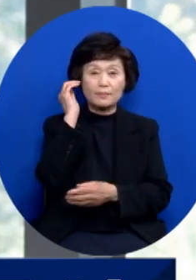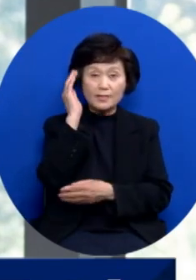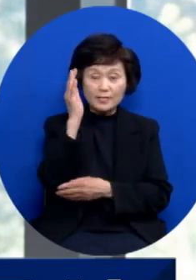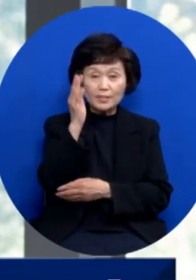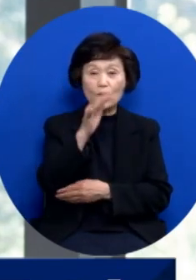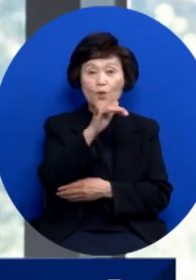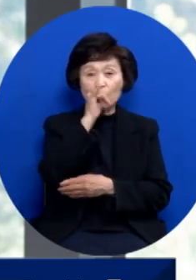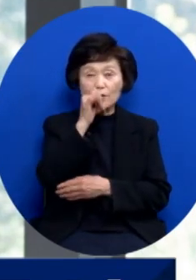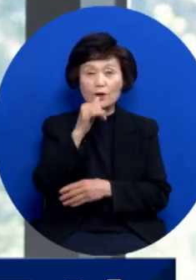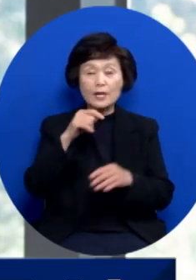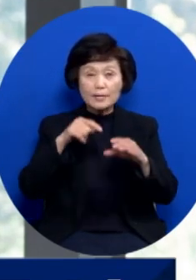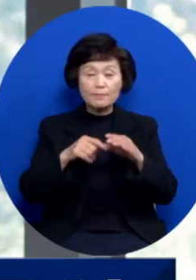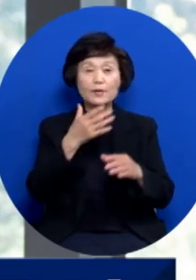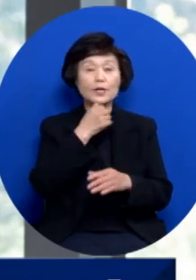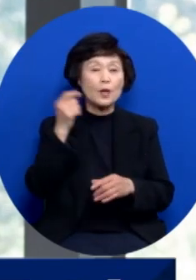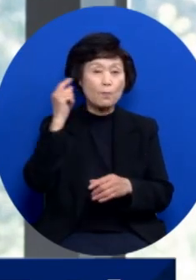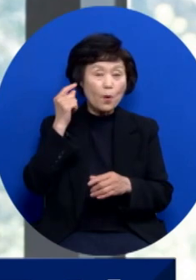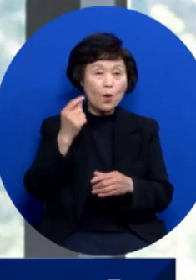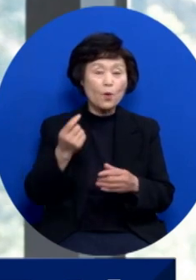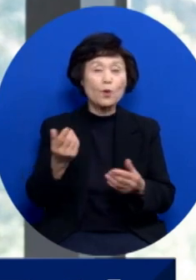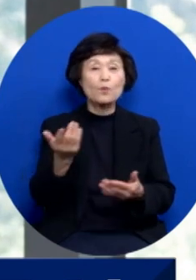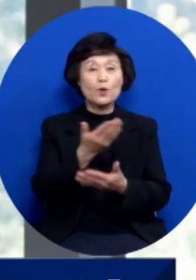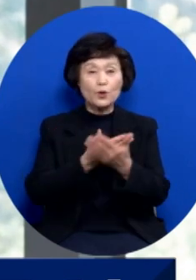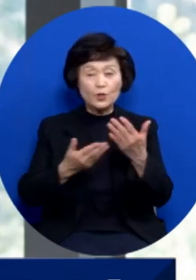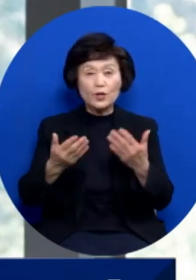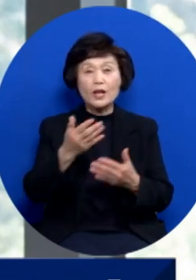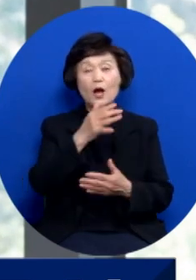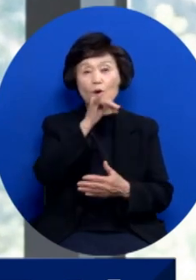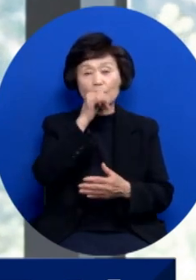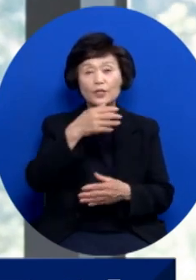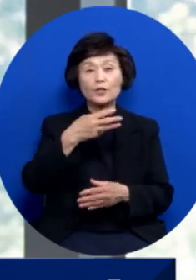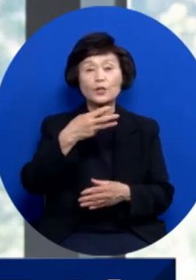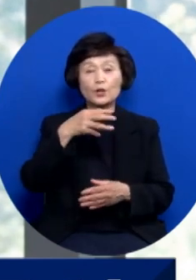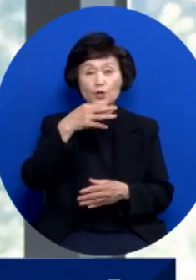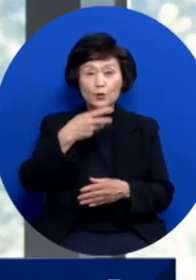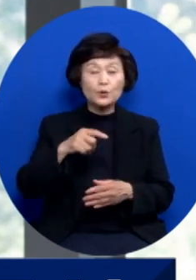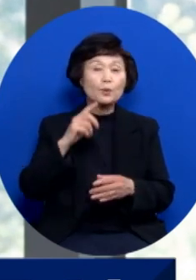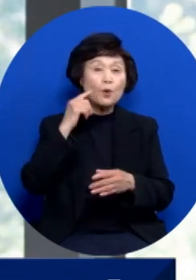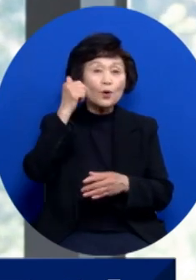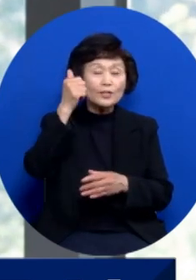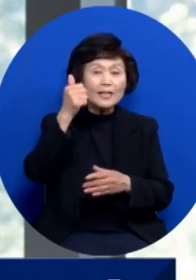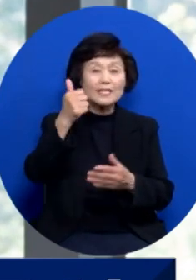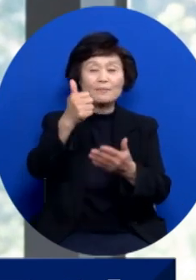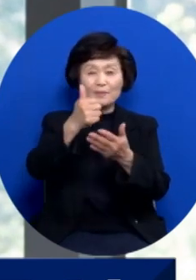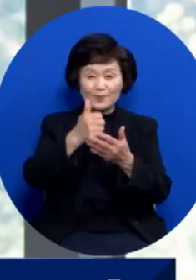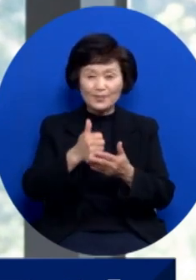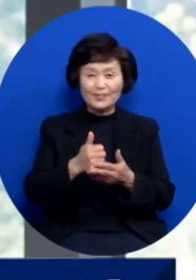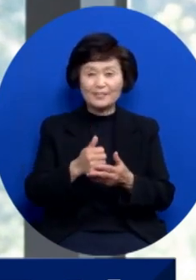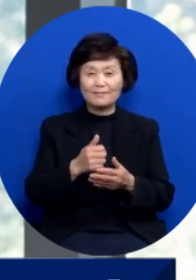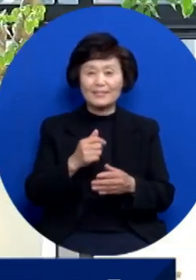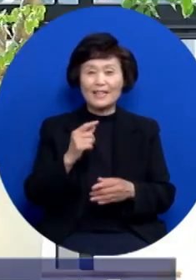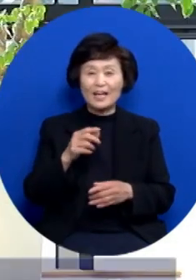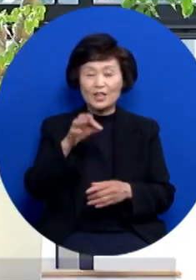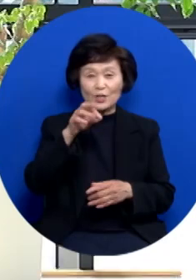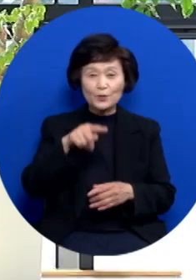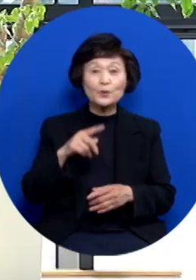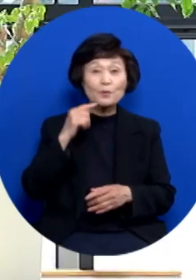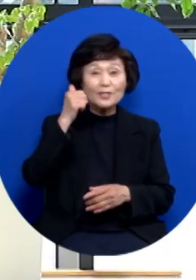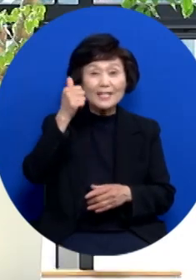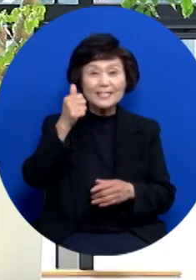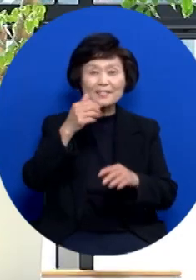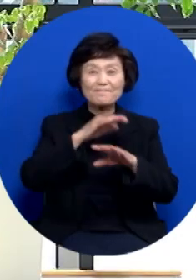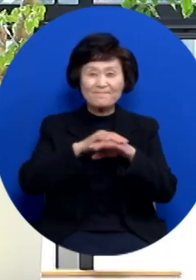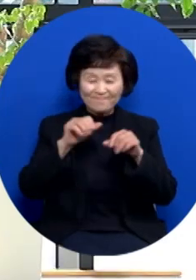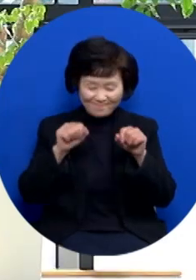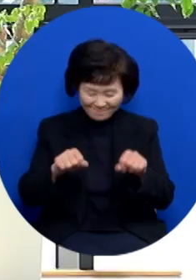깊이 있는 복음을 나누고 있는 제주 함께하는 교회 유수영 목사님을 만나 이야기 나누겠습니다. 목사님 안녕하세요. 네,